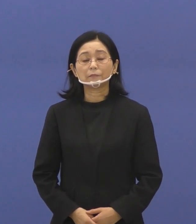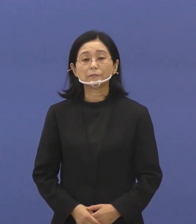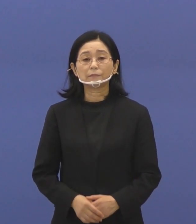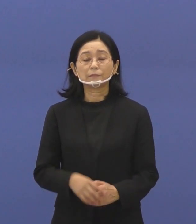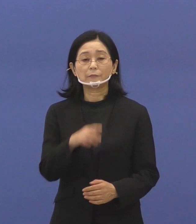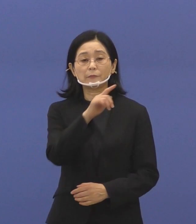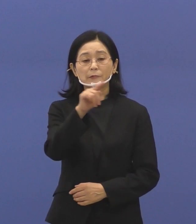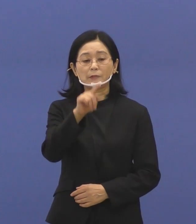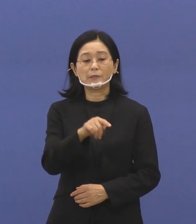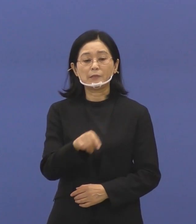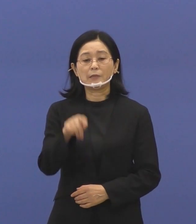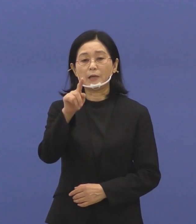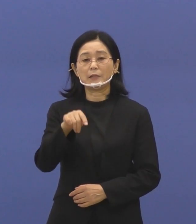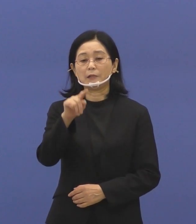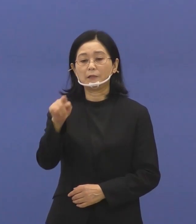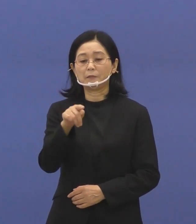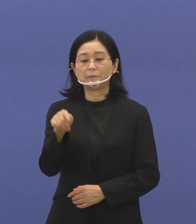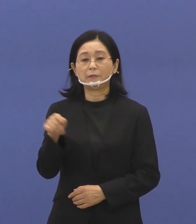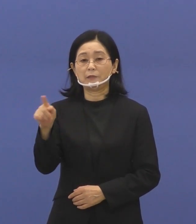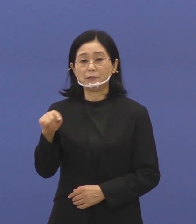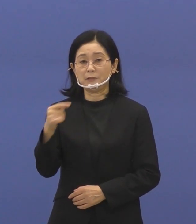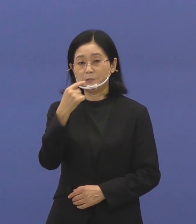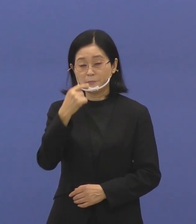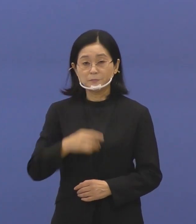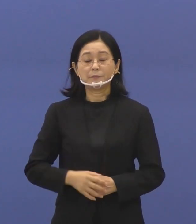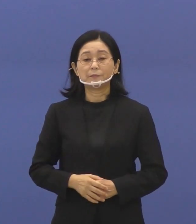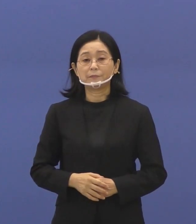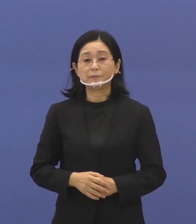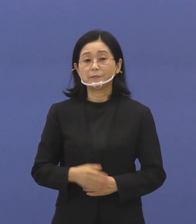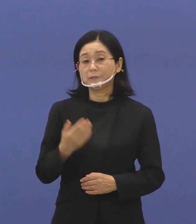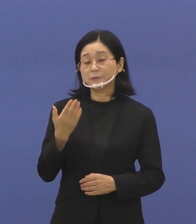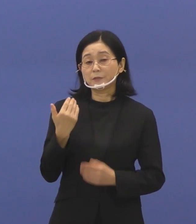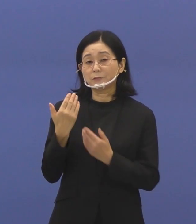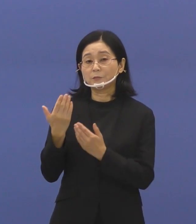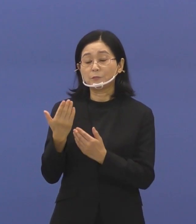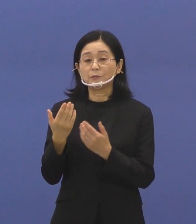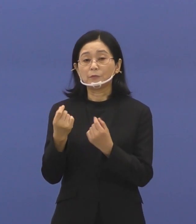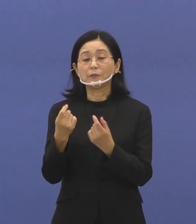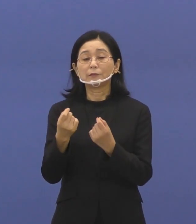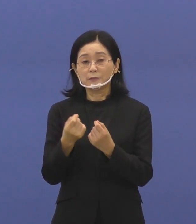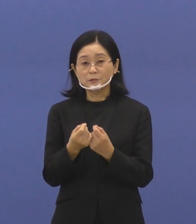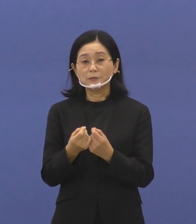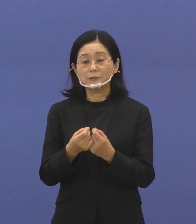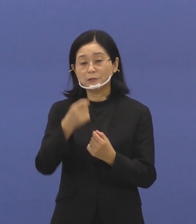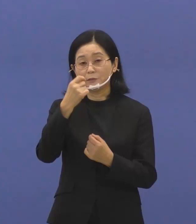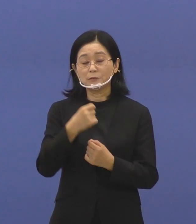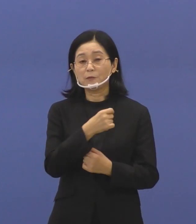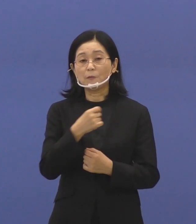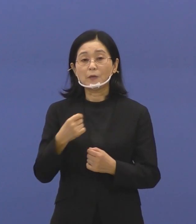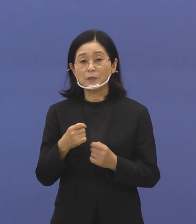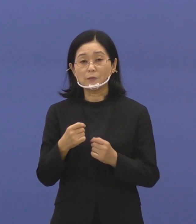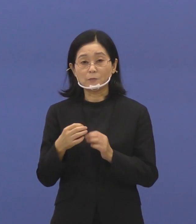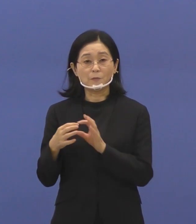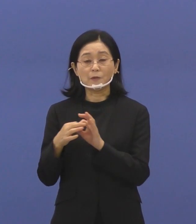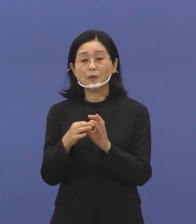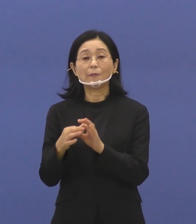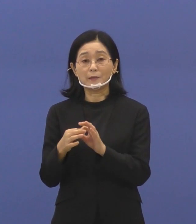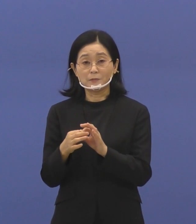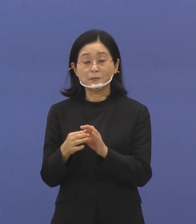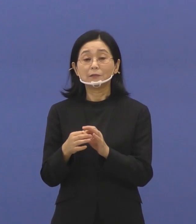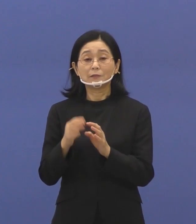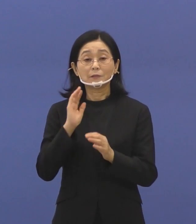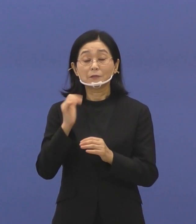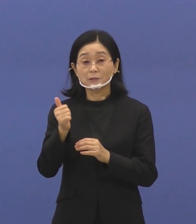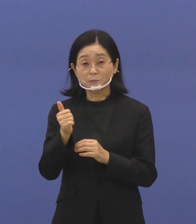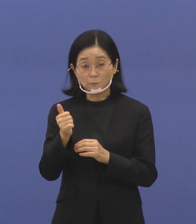IBC の藤田と申します。よろしくお願いします。はい、先ほどの旧統一教会との関わりについてなんですが、父も長きにわたり政治家としても活